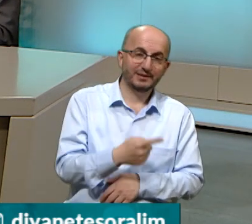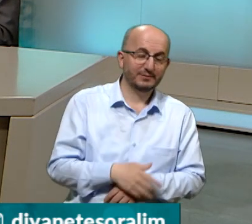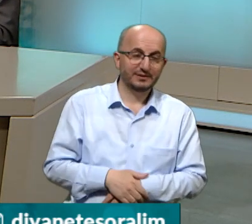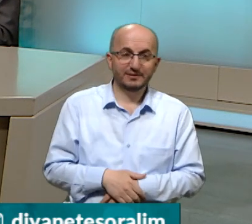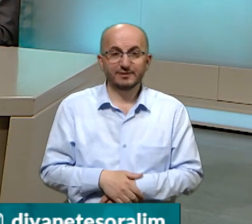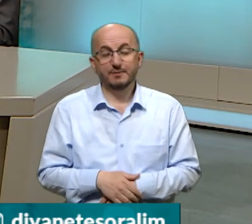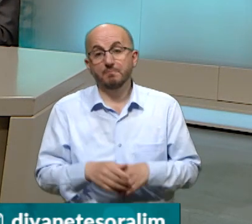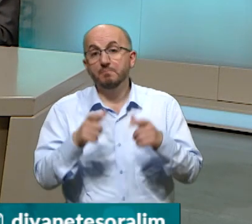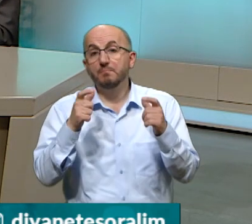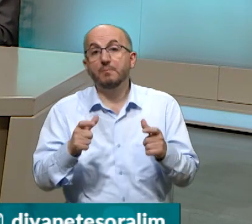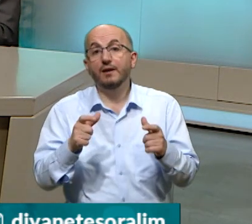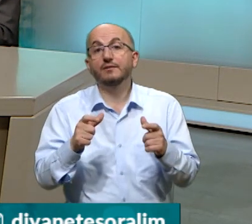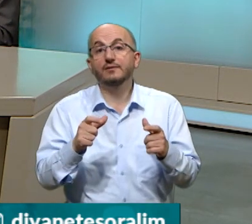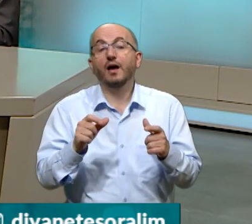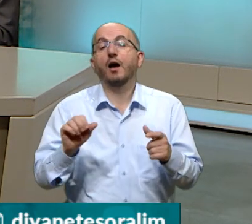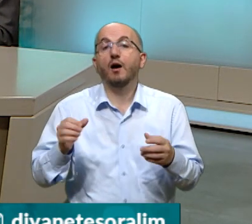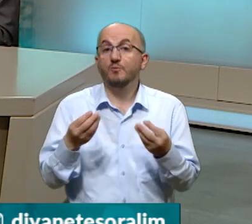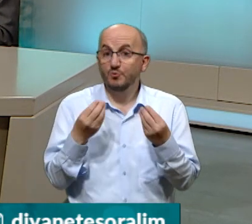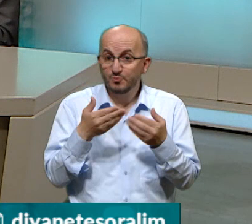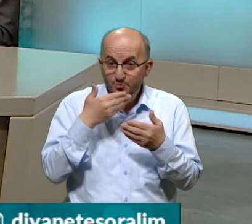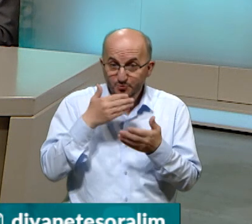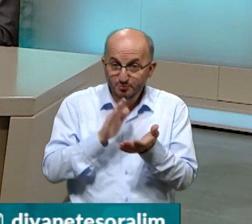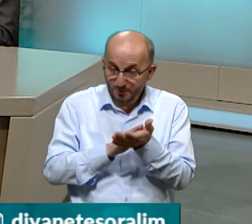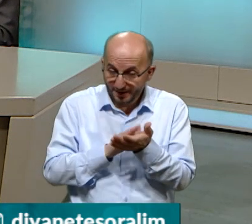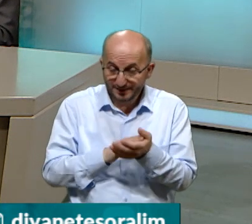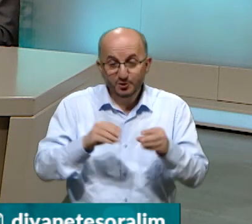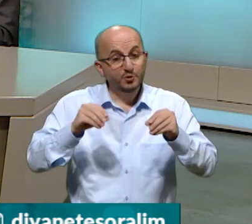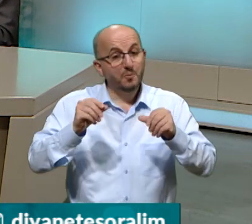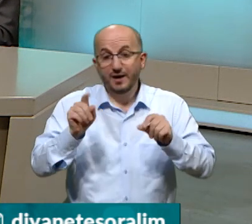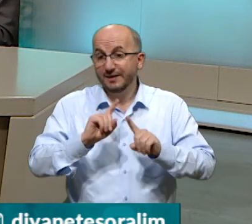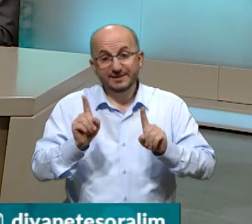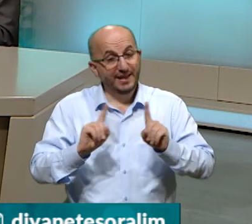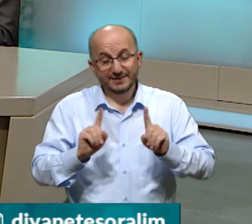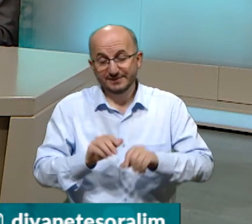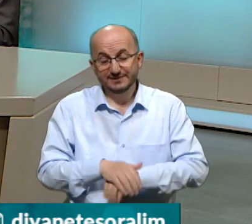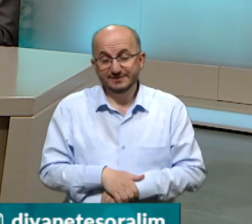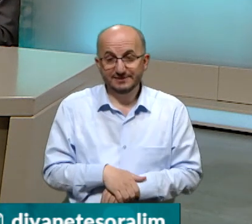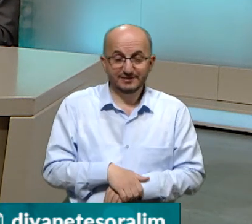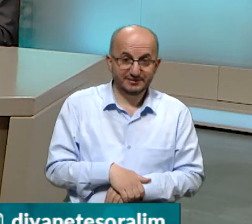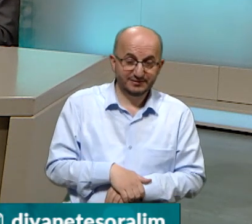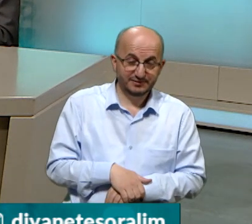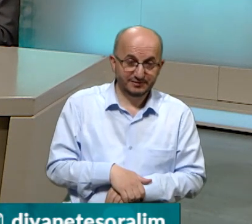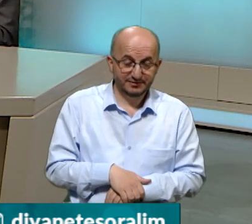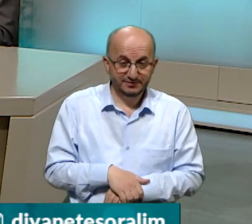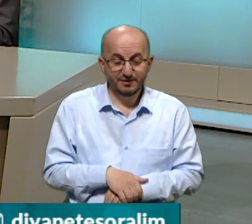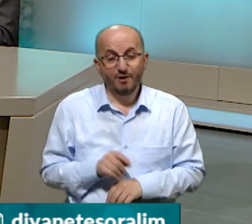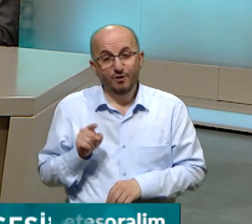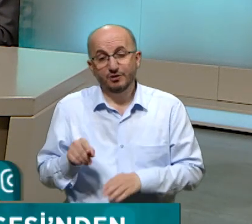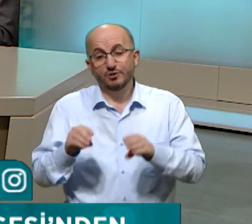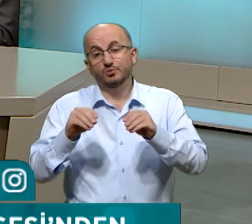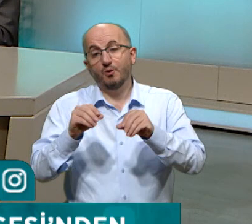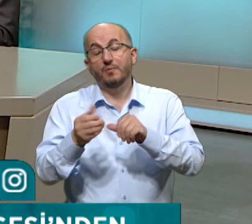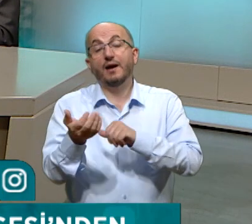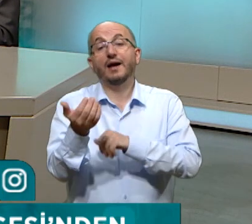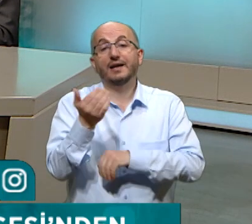bel de mübarektir toprak değil bırak değil Ben de mübarektir toprak değil Dolayısıyla oradan Toprak